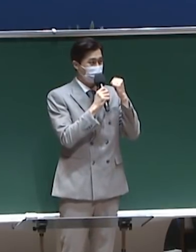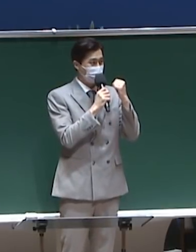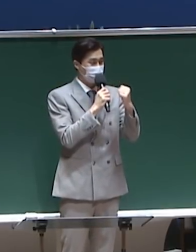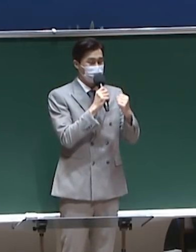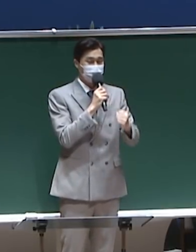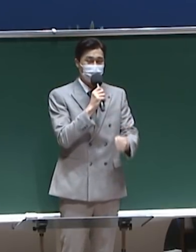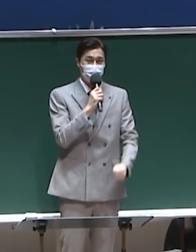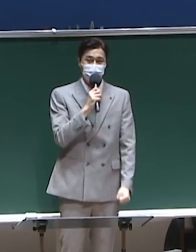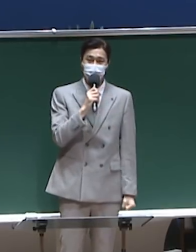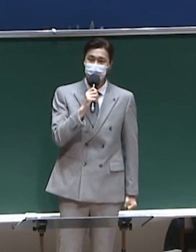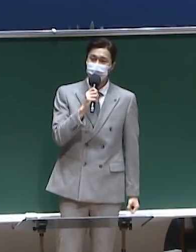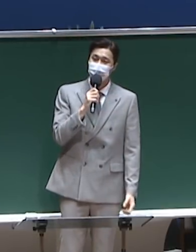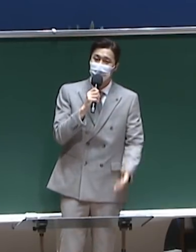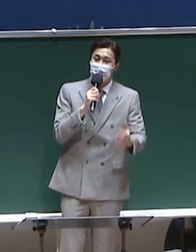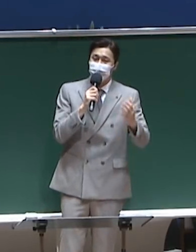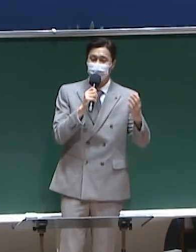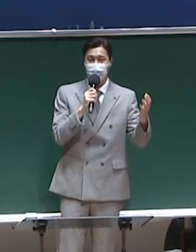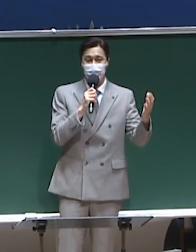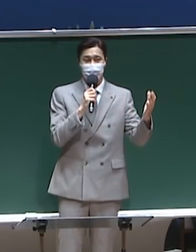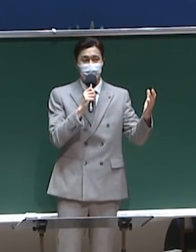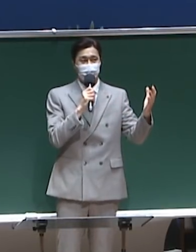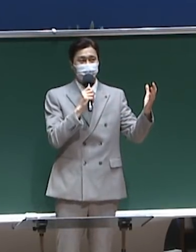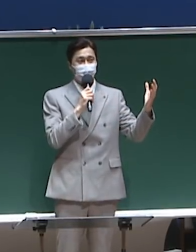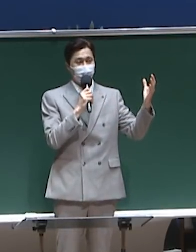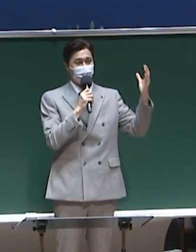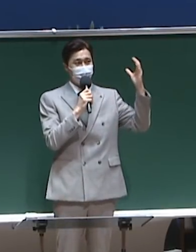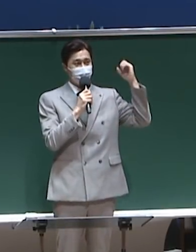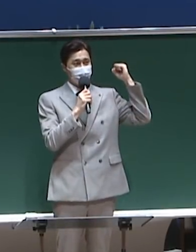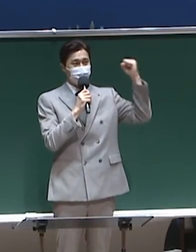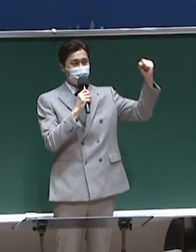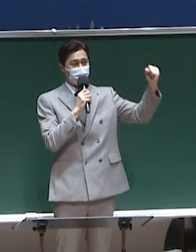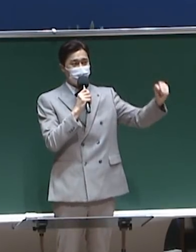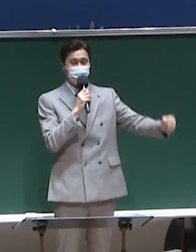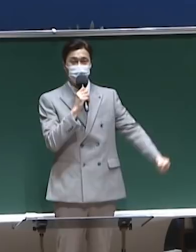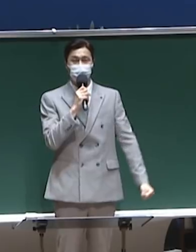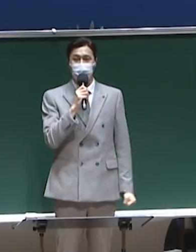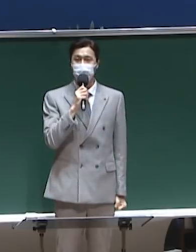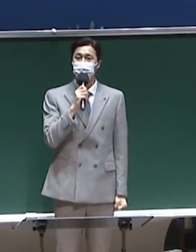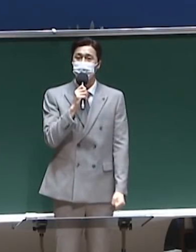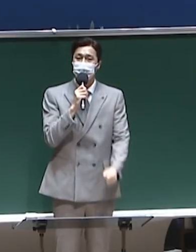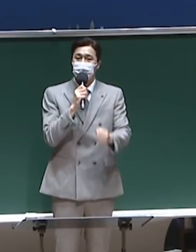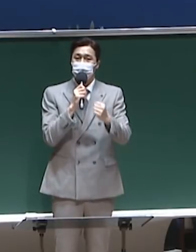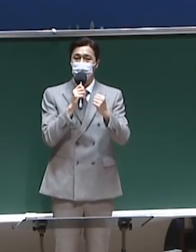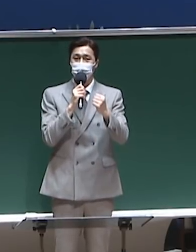그날의 응답은 세계 살릴 그리스도.